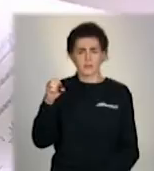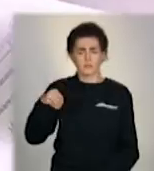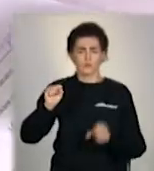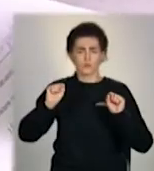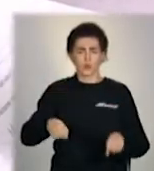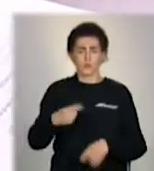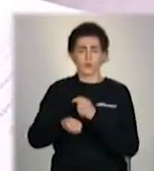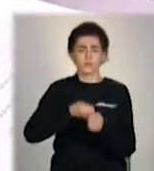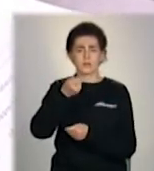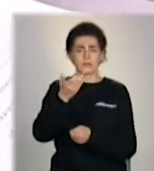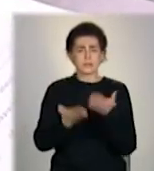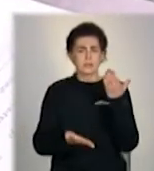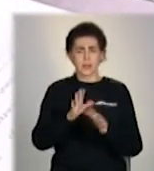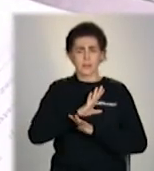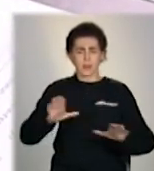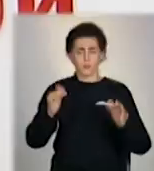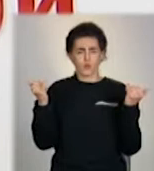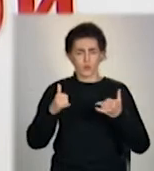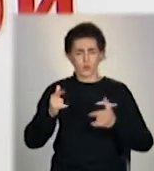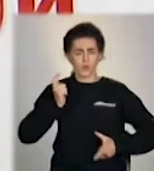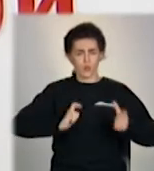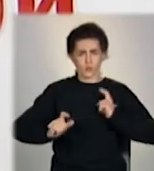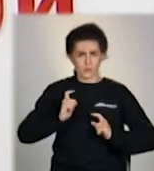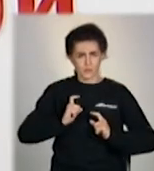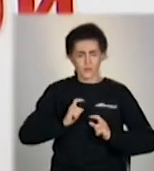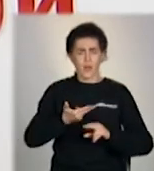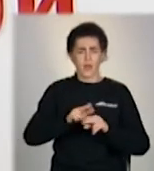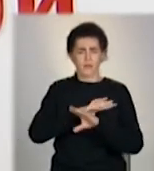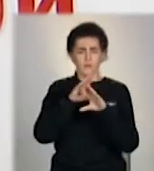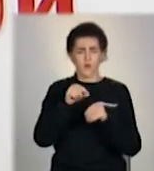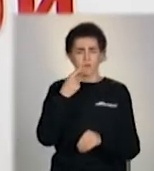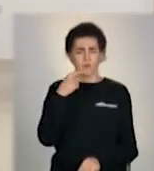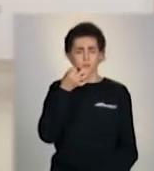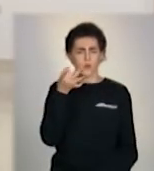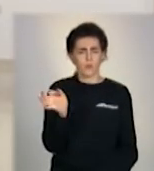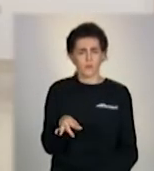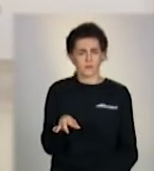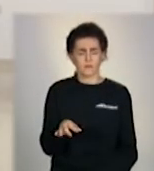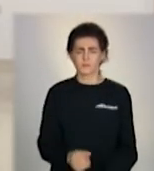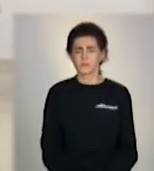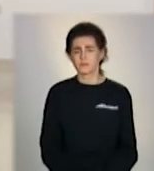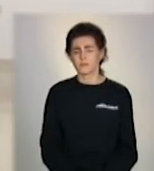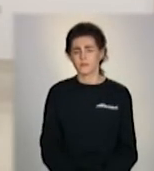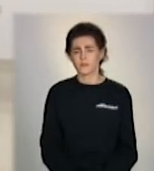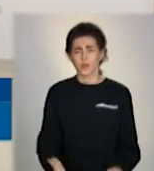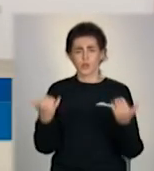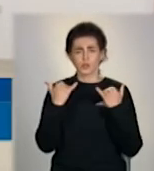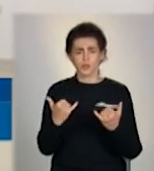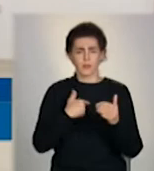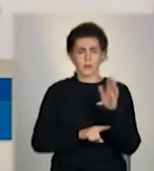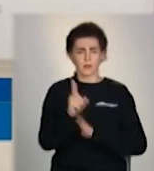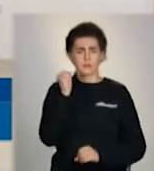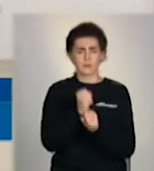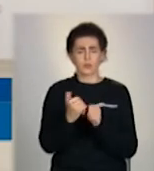звертатися навіть, якщо ви не вчилися за металургійною спеціальністю, додають фахівці. Ми на даний момент внедряємо програму